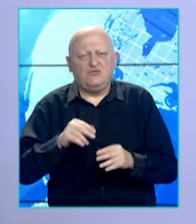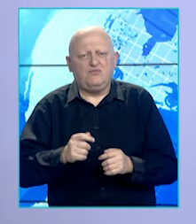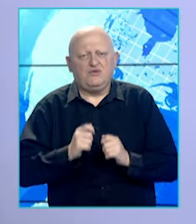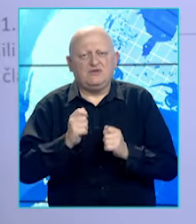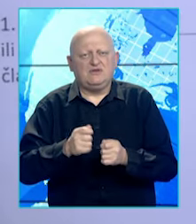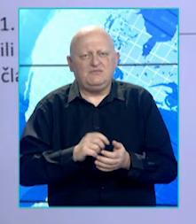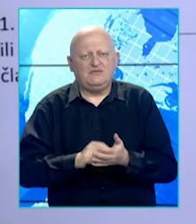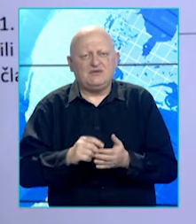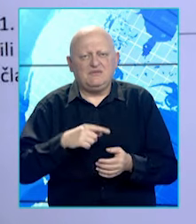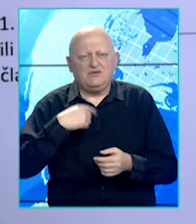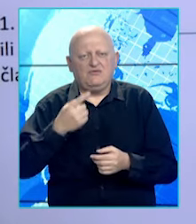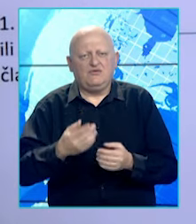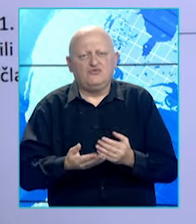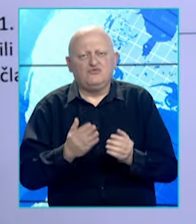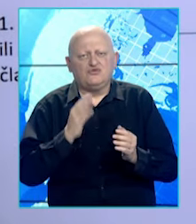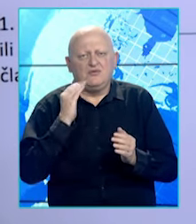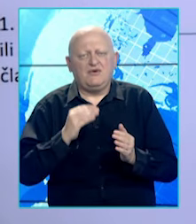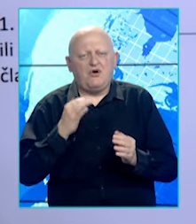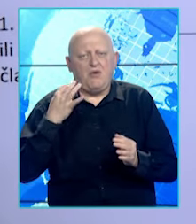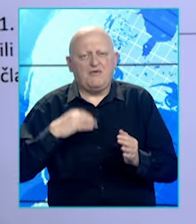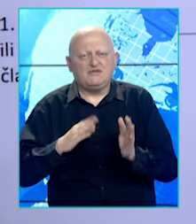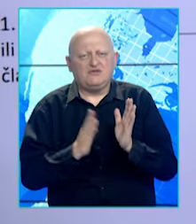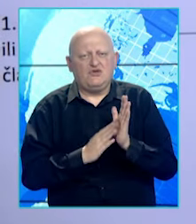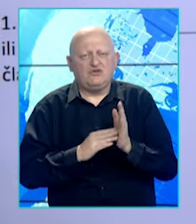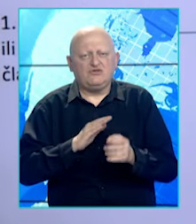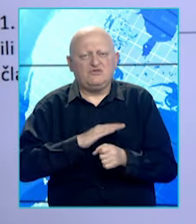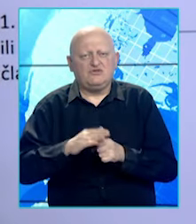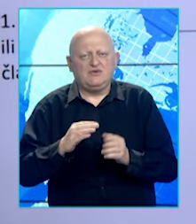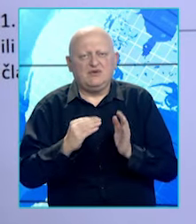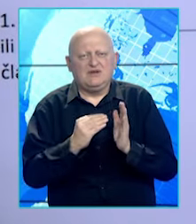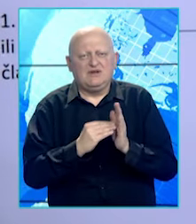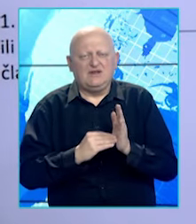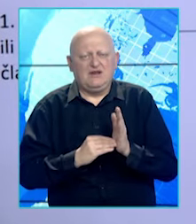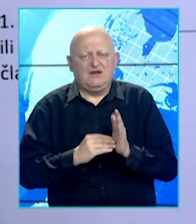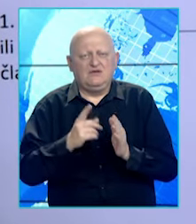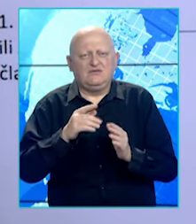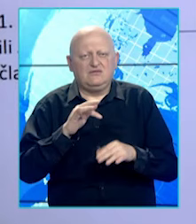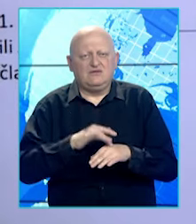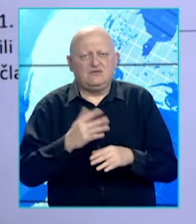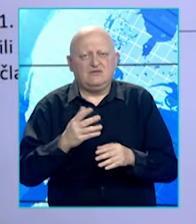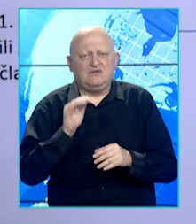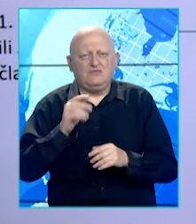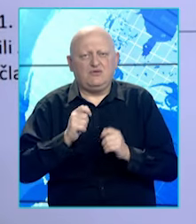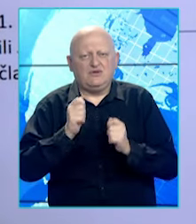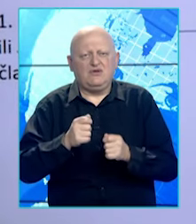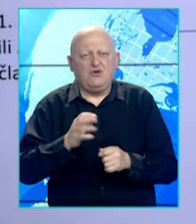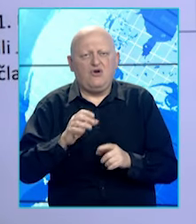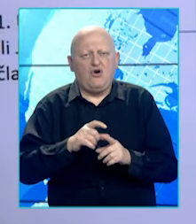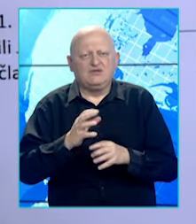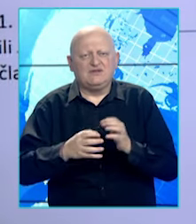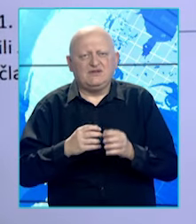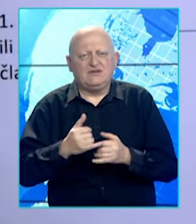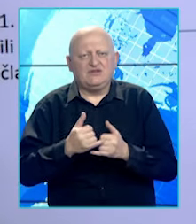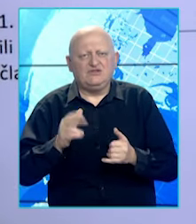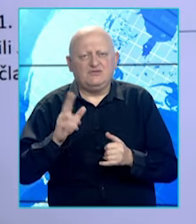njoj mogu podnijeti pisani prigovor uz obavezan dokaz o ispunjavanju kriterija na mjestu gdje su prijavu i podnijeli.